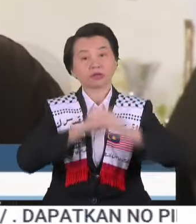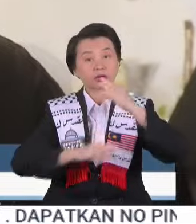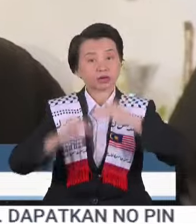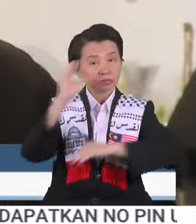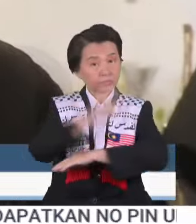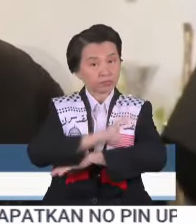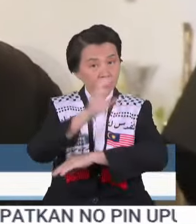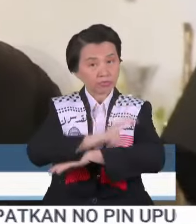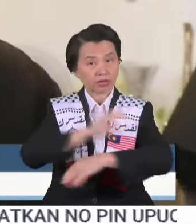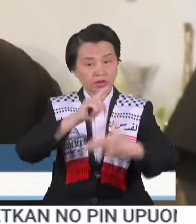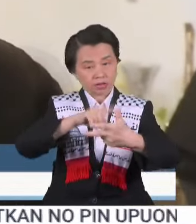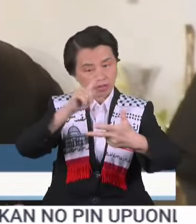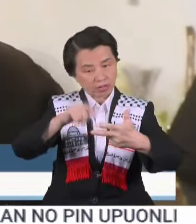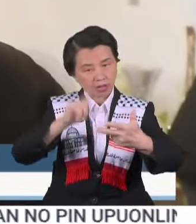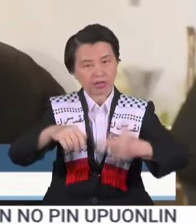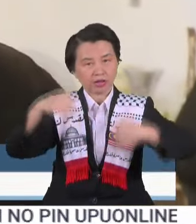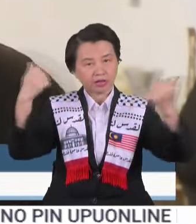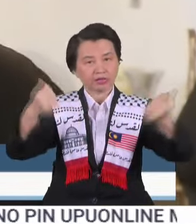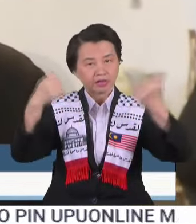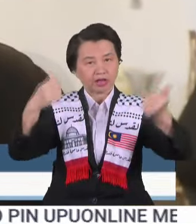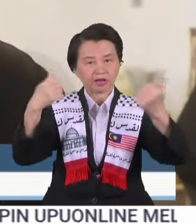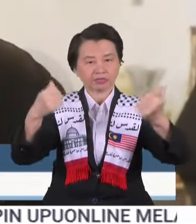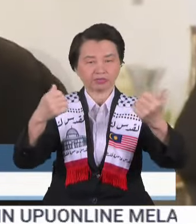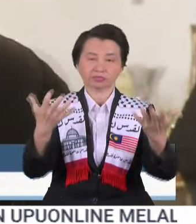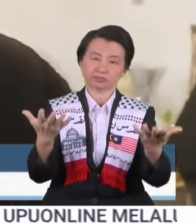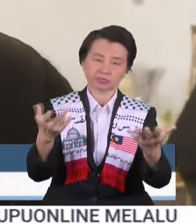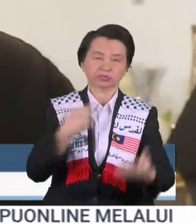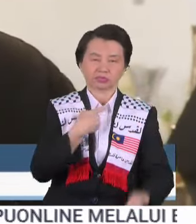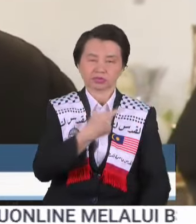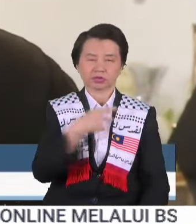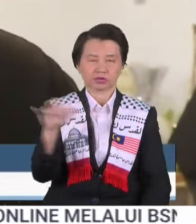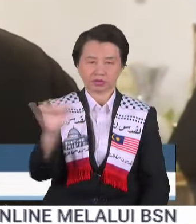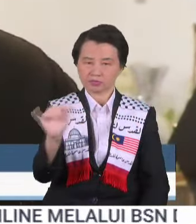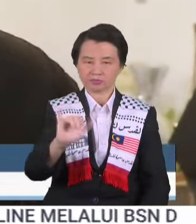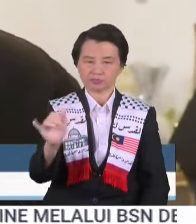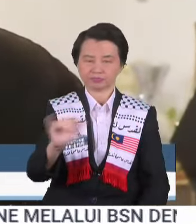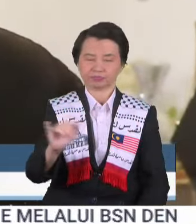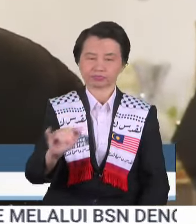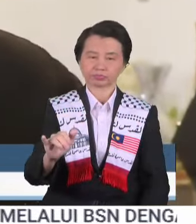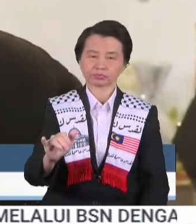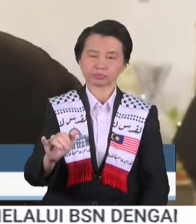Christmas. Ya, kita sebagai